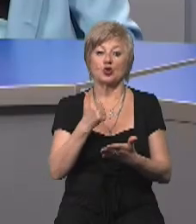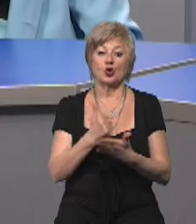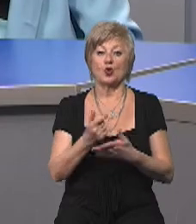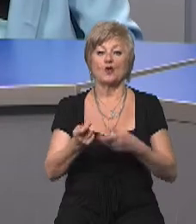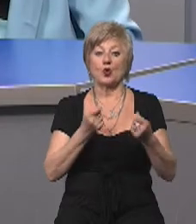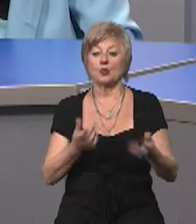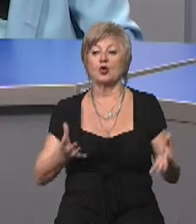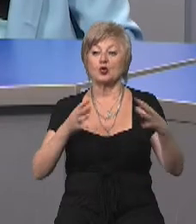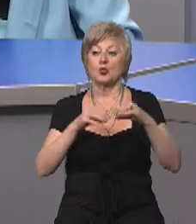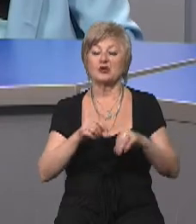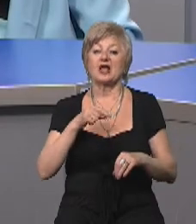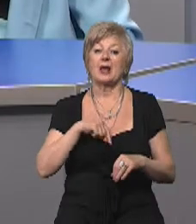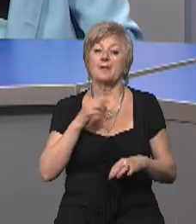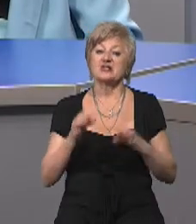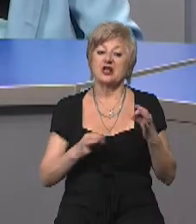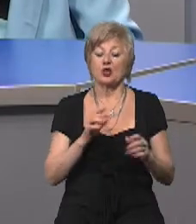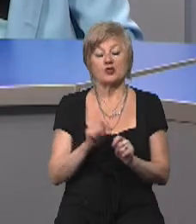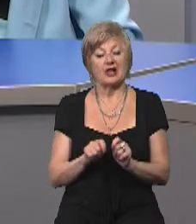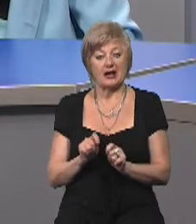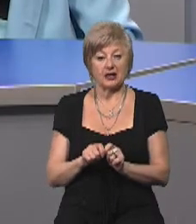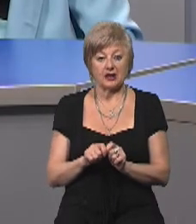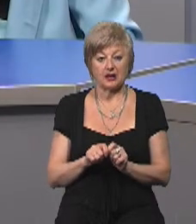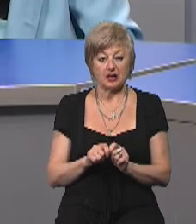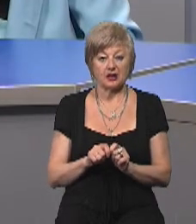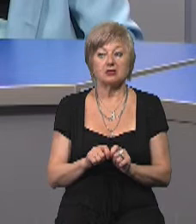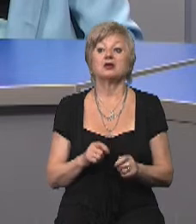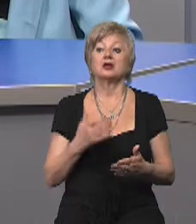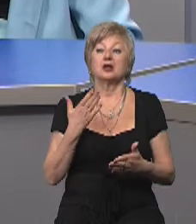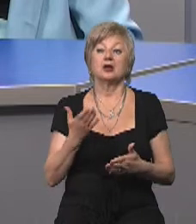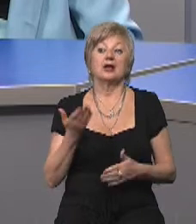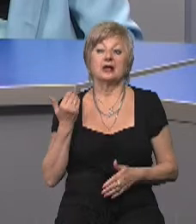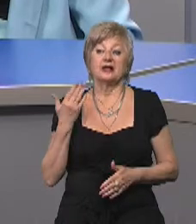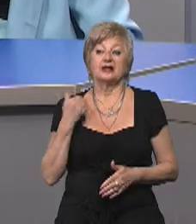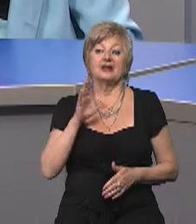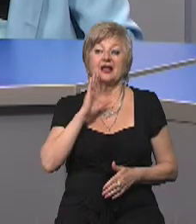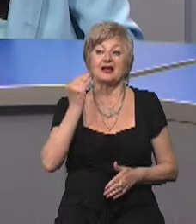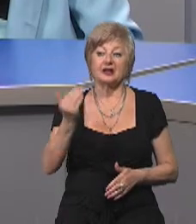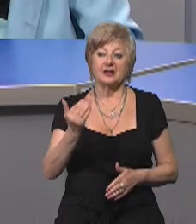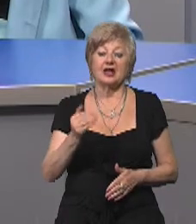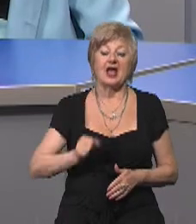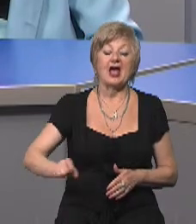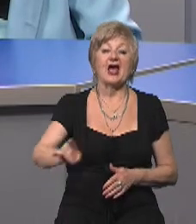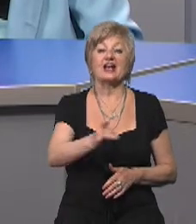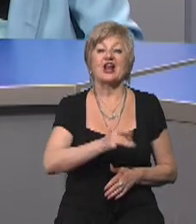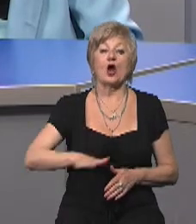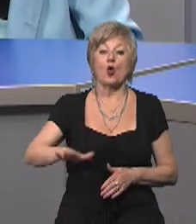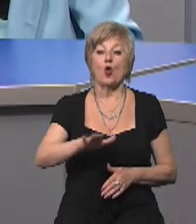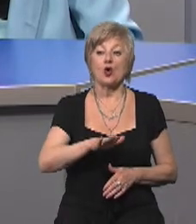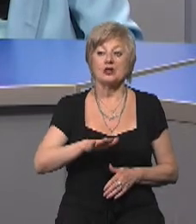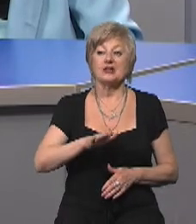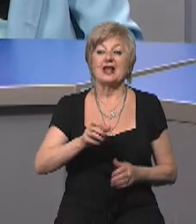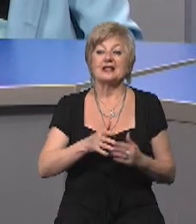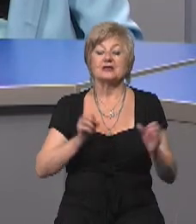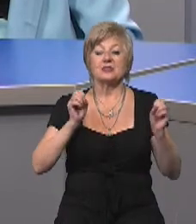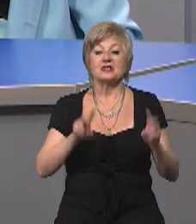правління об'єднання психологів і психоаналітиків «Взаємодія», і віднедавна пані Ірина ще й регіональний